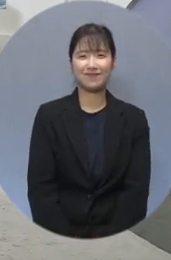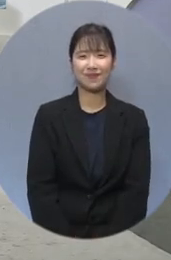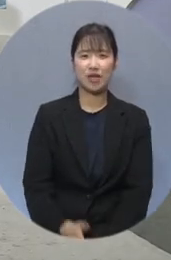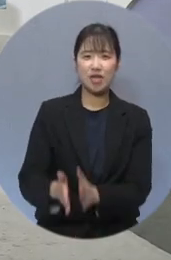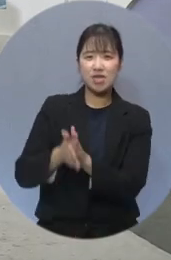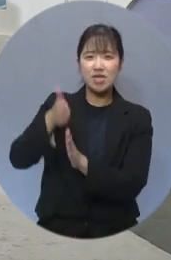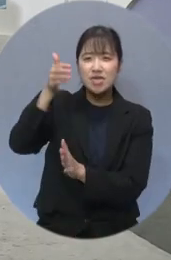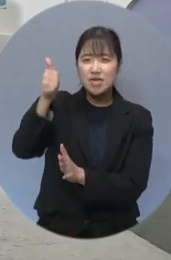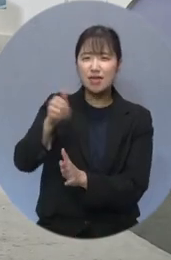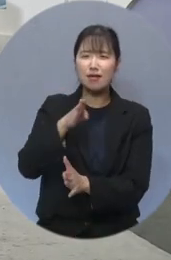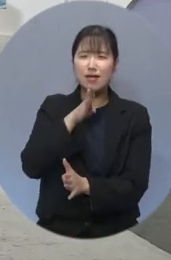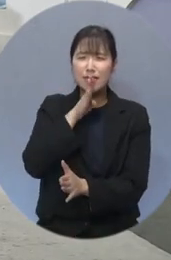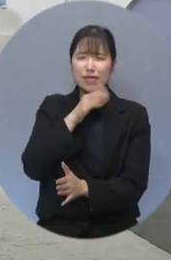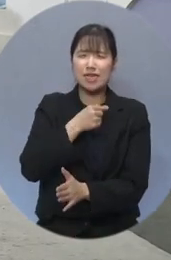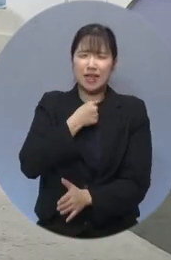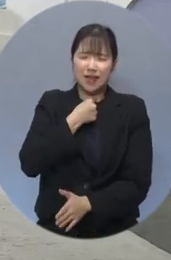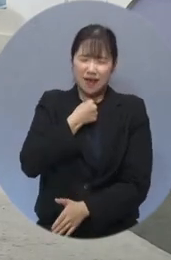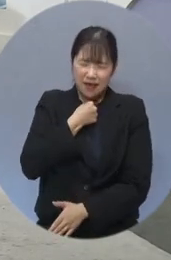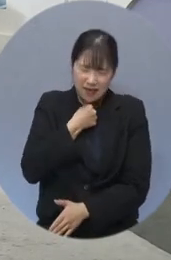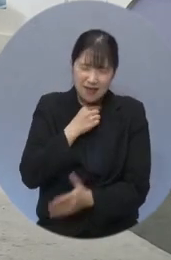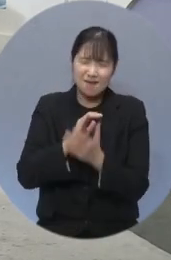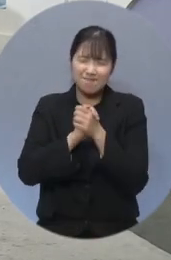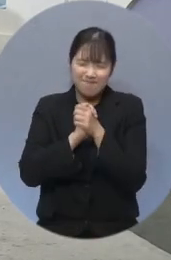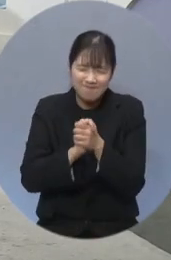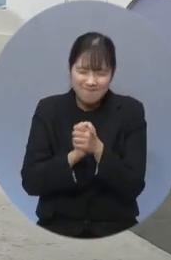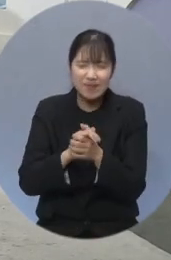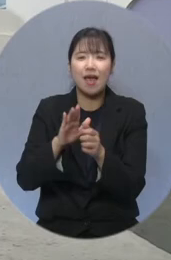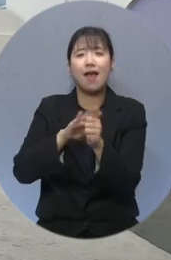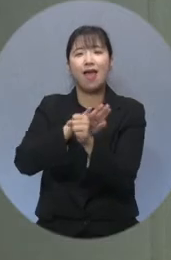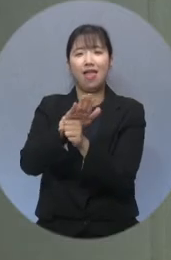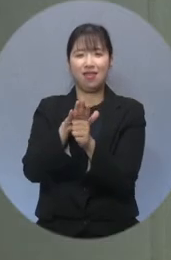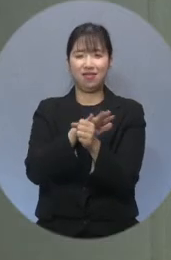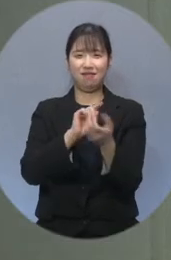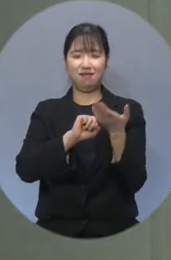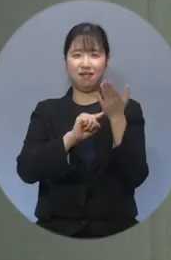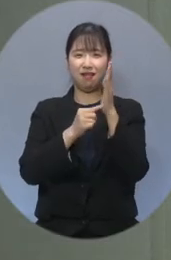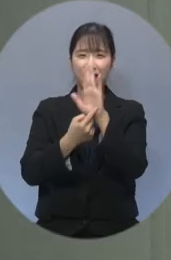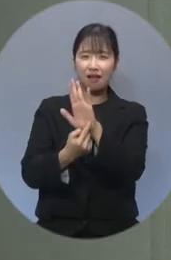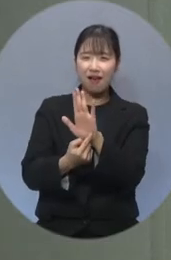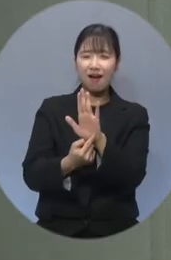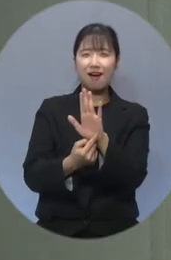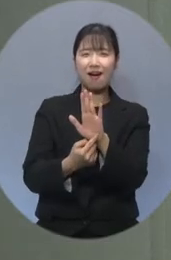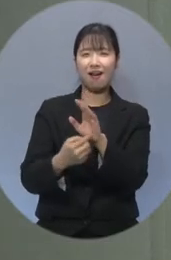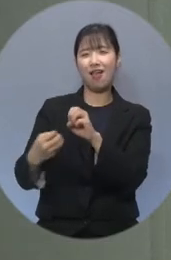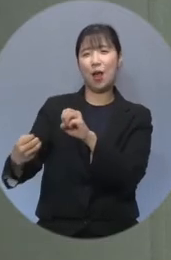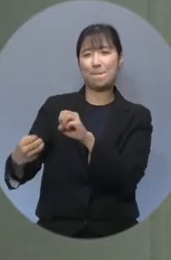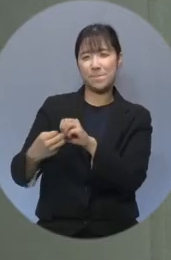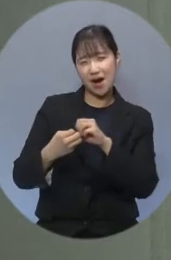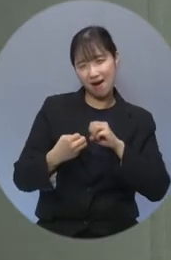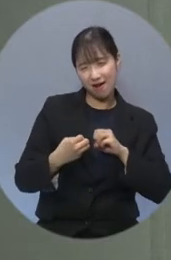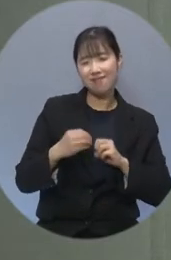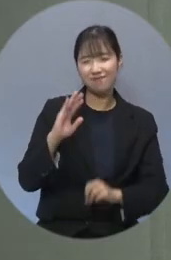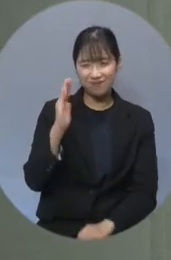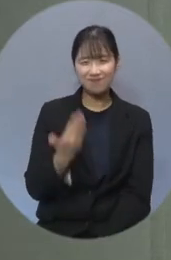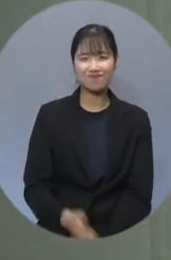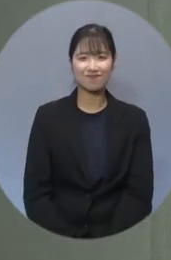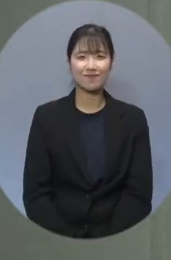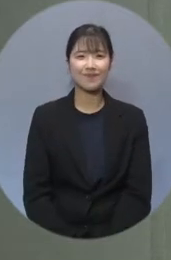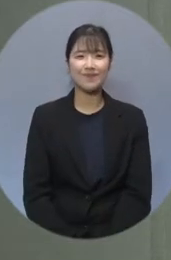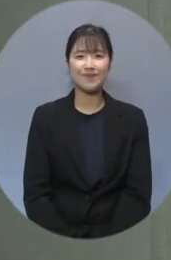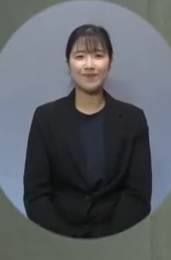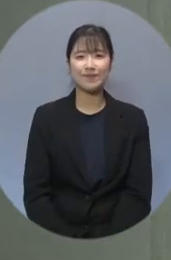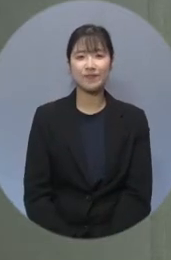시장님의 그 간곡한 애정의 표시가 아주 가슴에 와 닿았습니다. 네네.